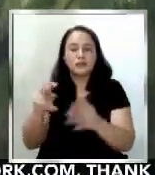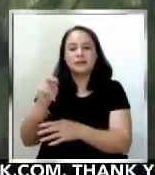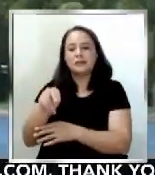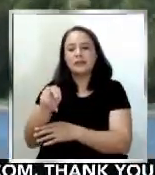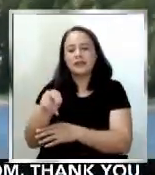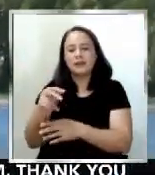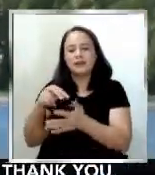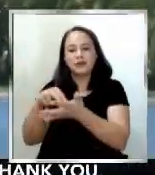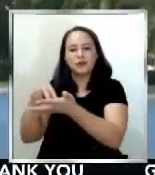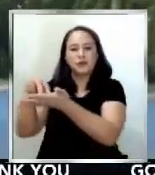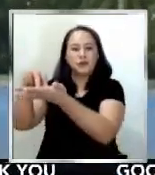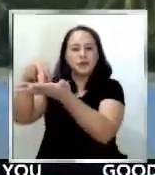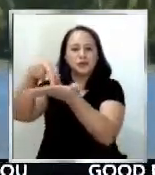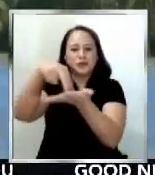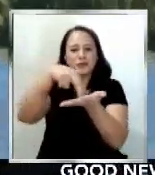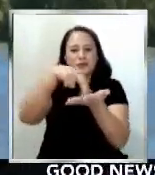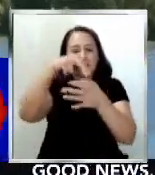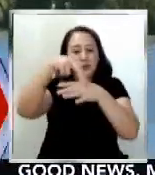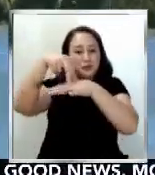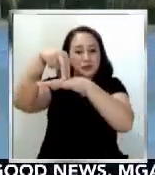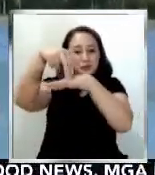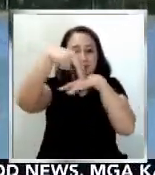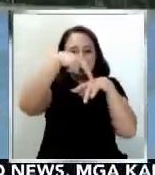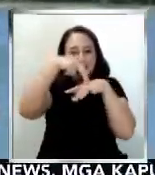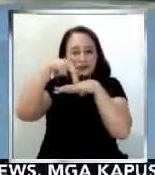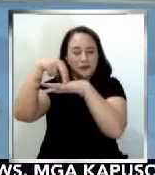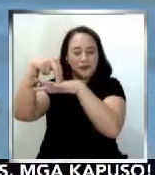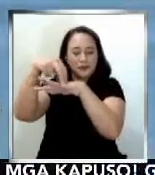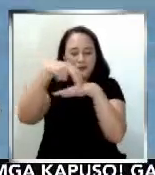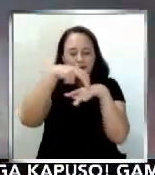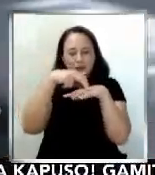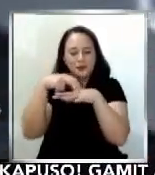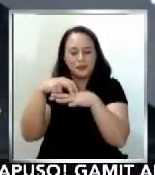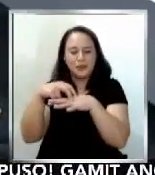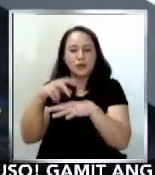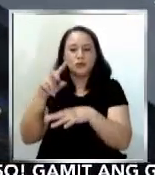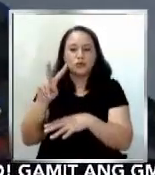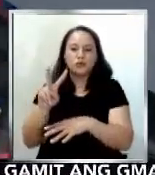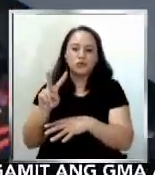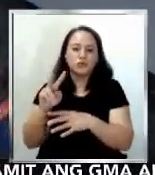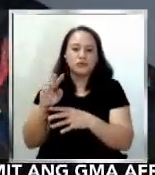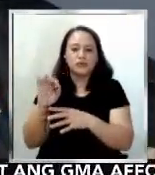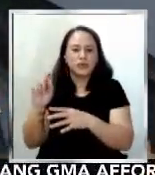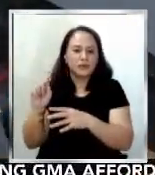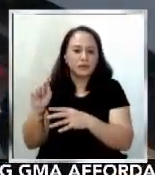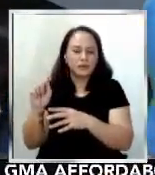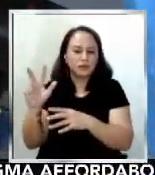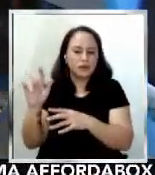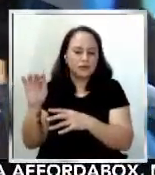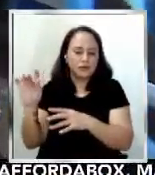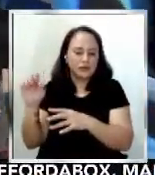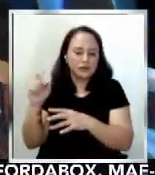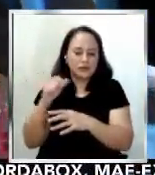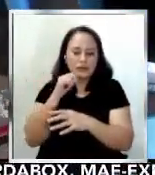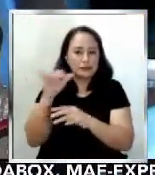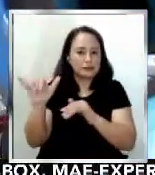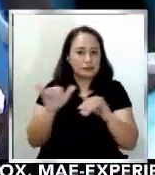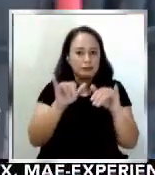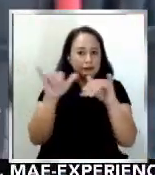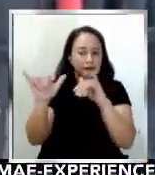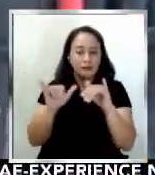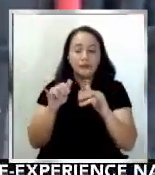ni Kix sa taas na 20-30 talampakan. Hindi tulad sa jet-powered hoverboard na may hawak ng kasalukuyang